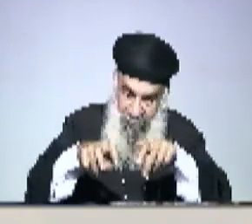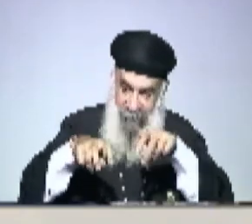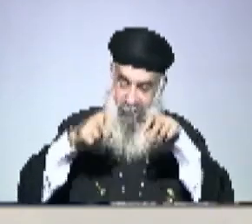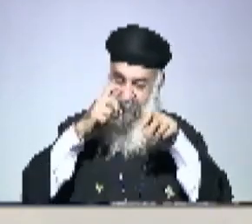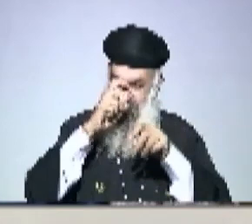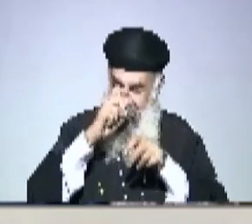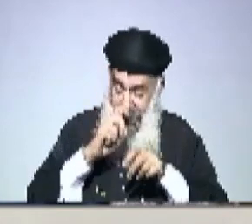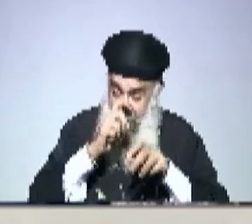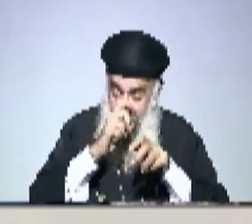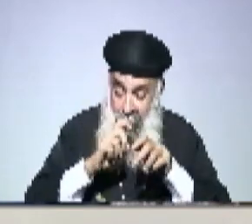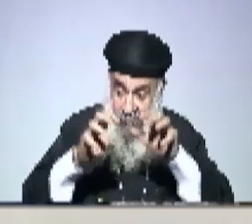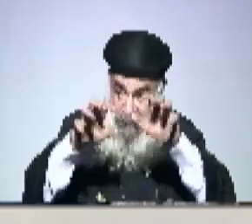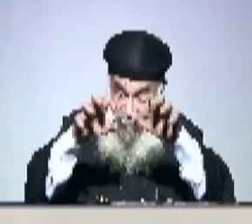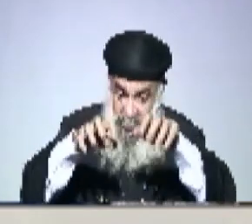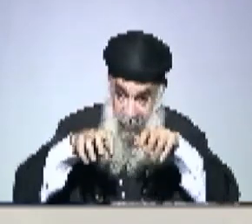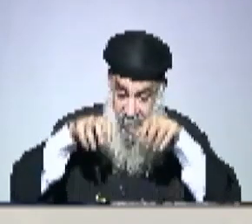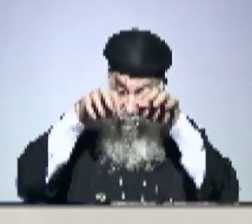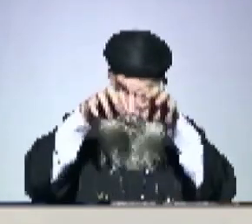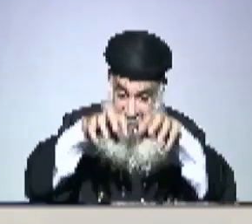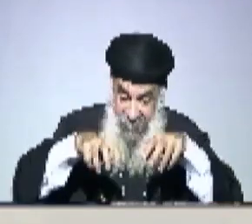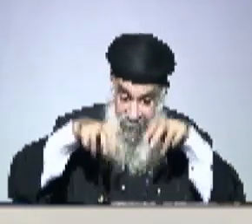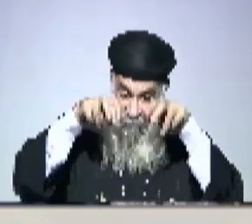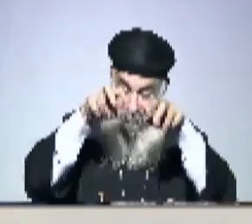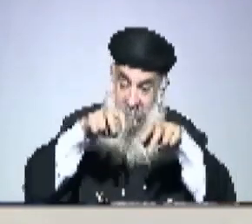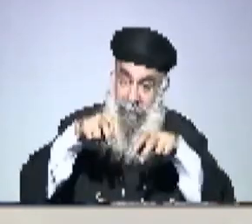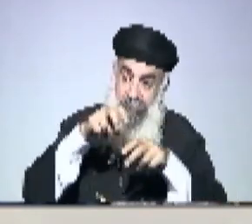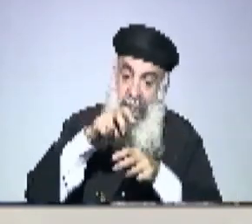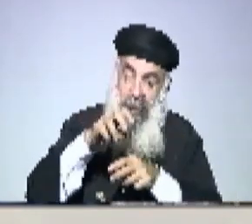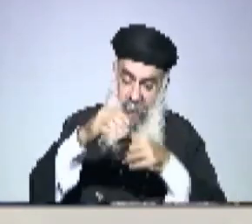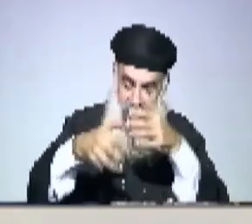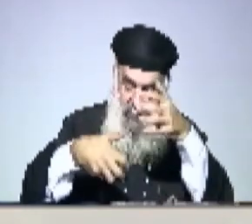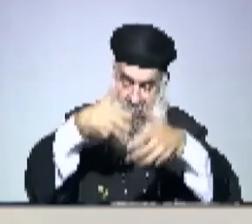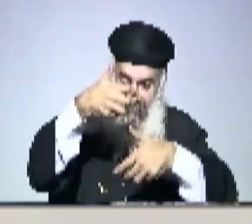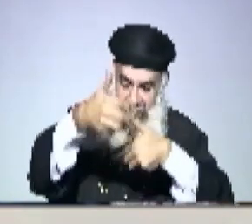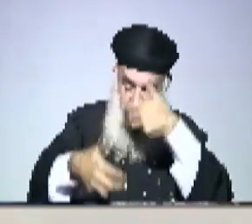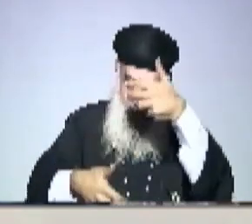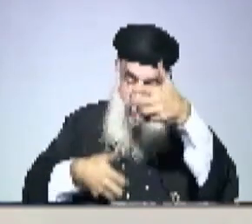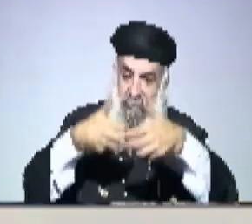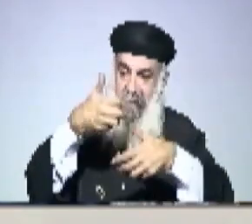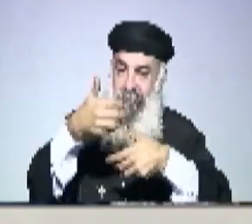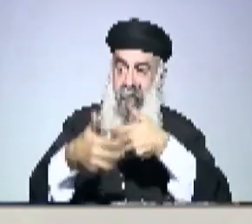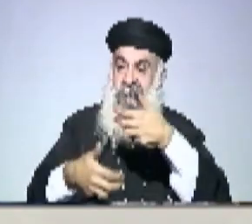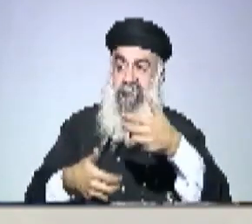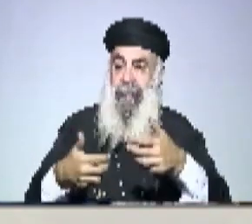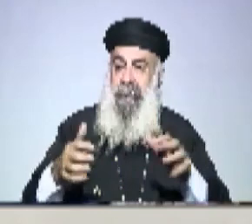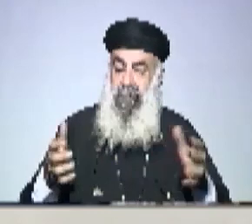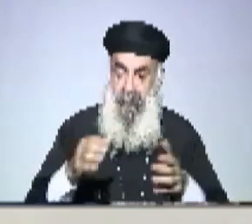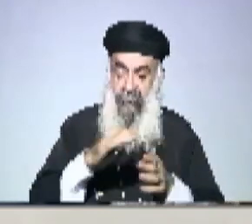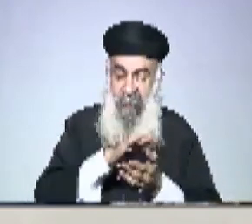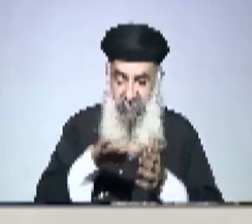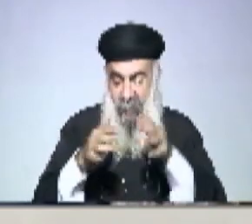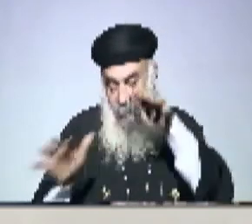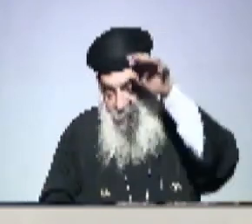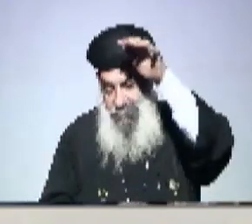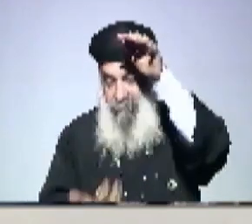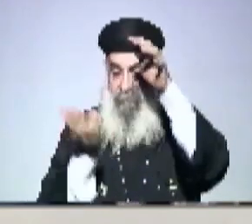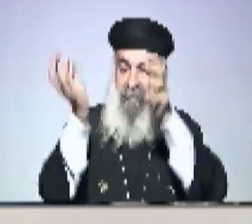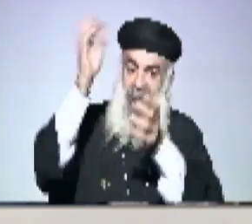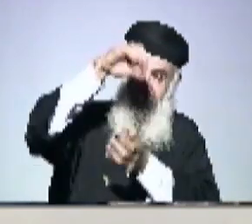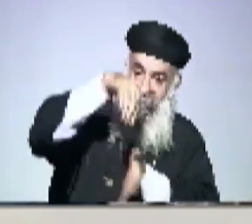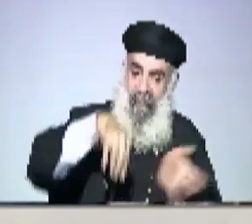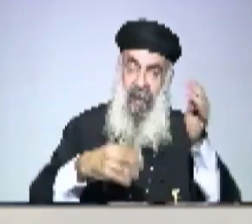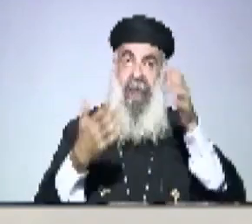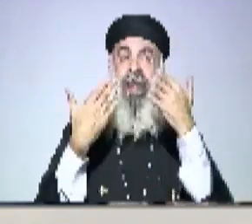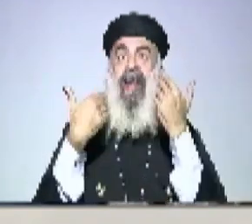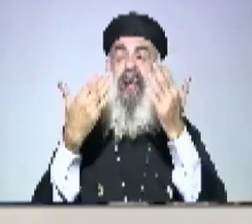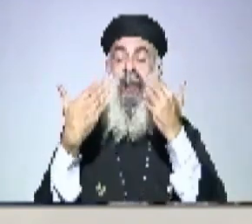بيجي في البدايه بيحرت الارض يقلبها عشان الطبقه اللي تحت دي تطلع تتعرض